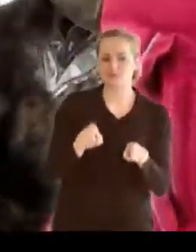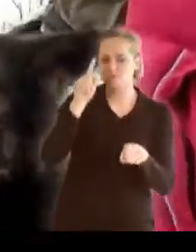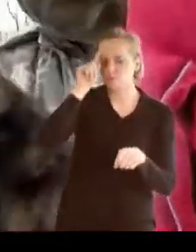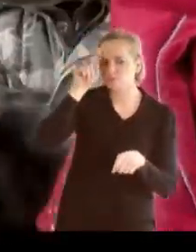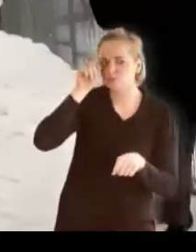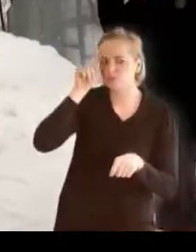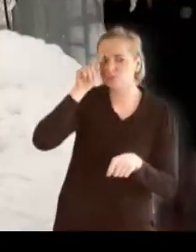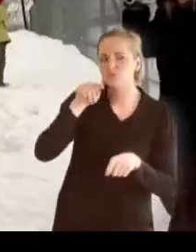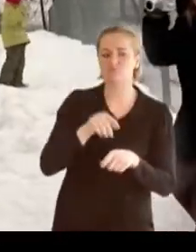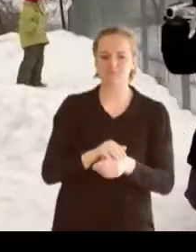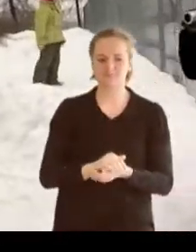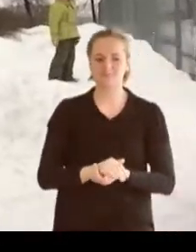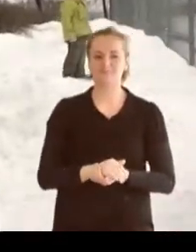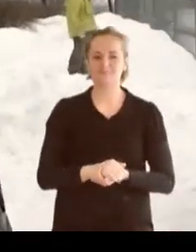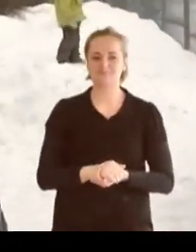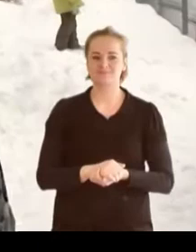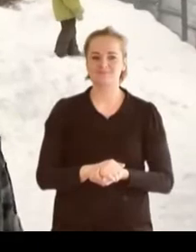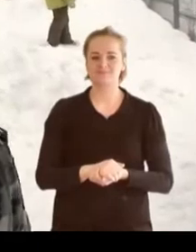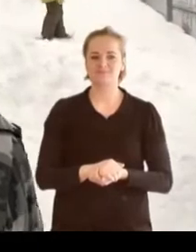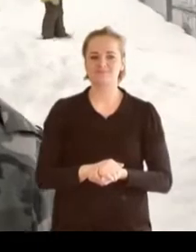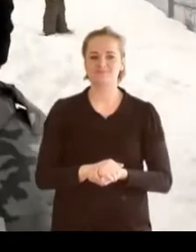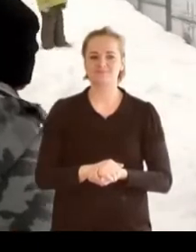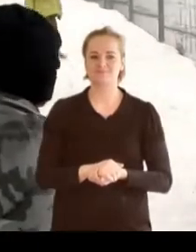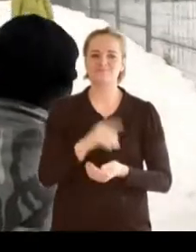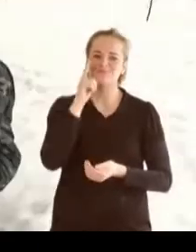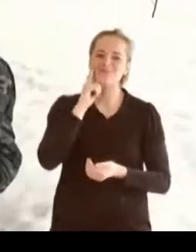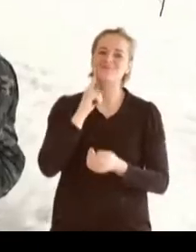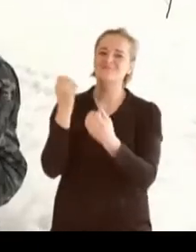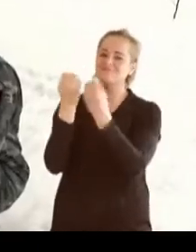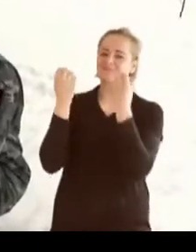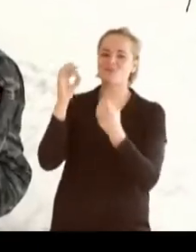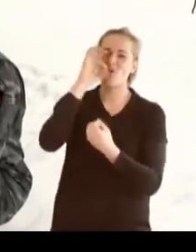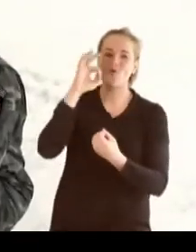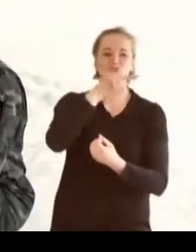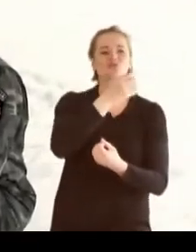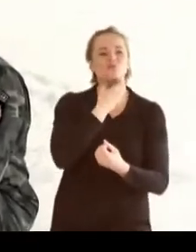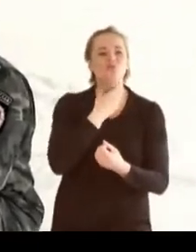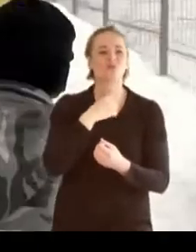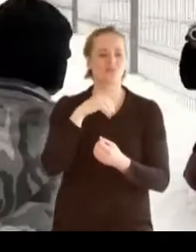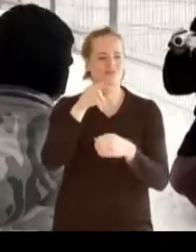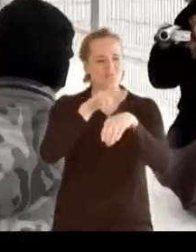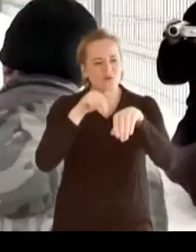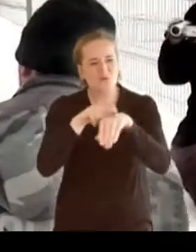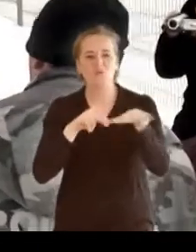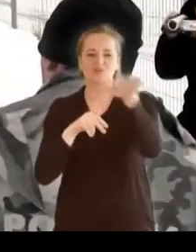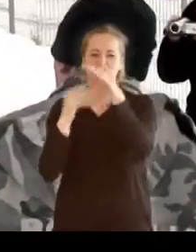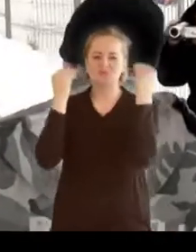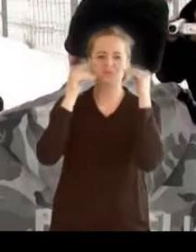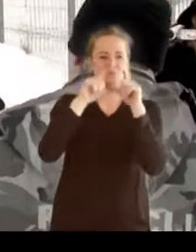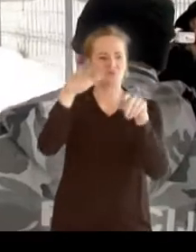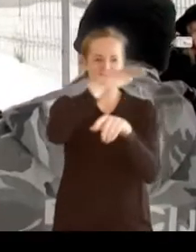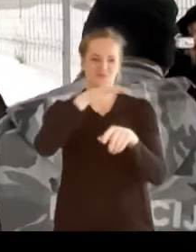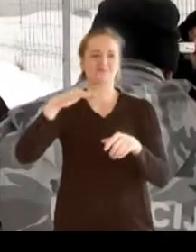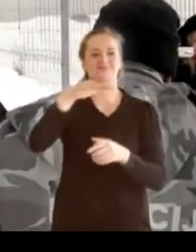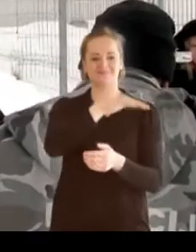Mes pakalbinome odorologinių tyrimų ir kinologijos valdybos viršininką vyresnį